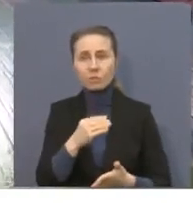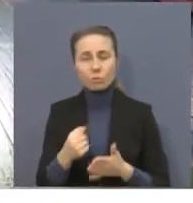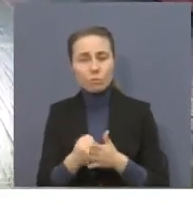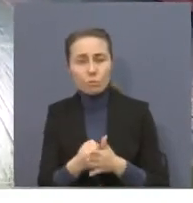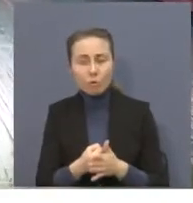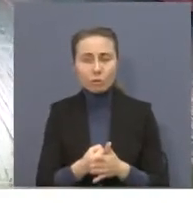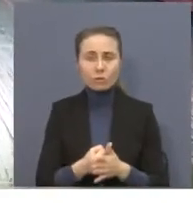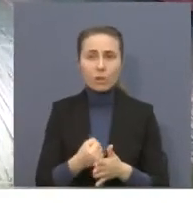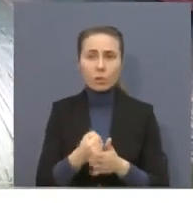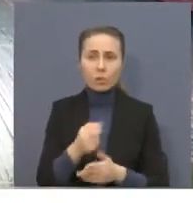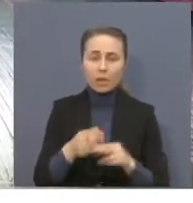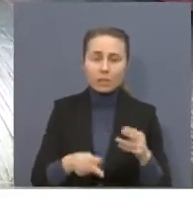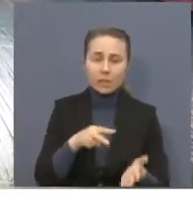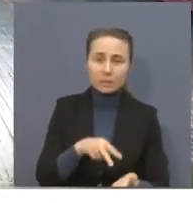конца,